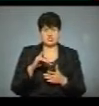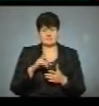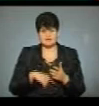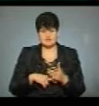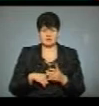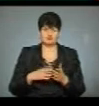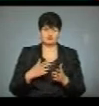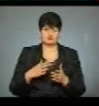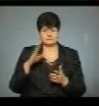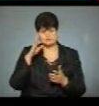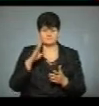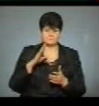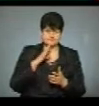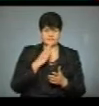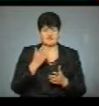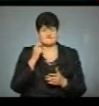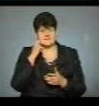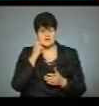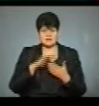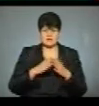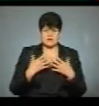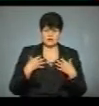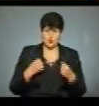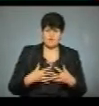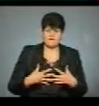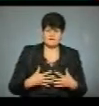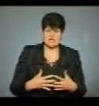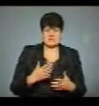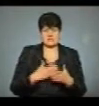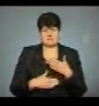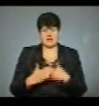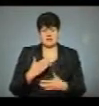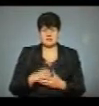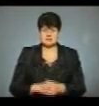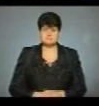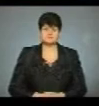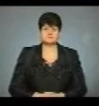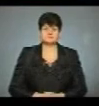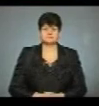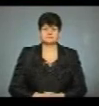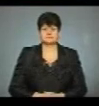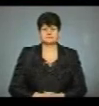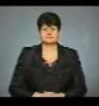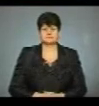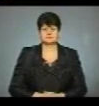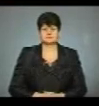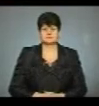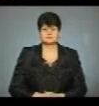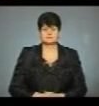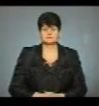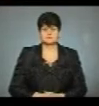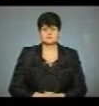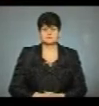стать, сексуальну орієнтацію, вік, стан здоров'я, вагітність та інвалідність. Богдана Сарабун, Андрій Бодак, Анатолій